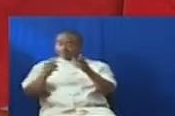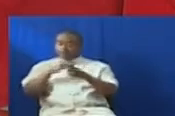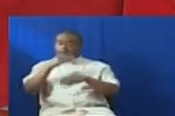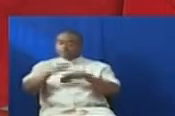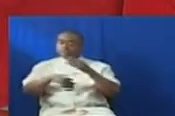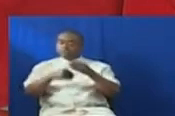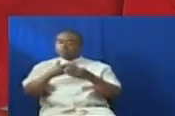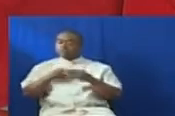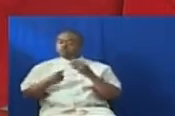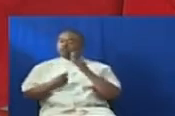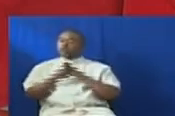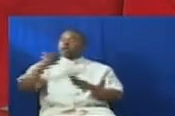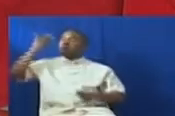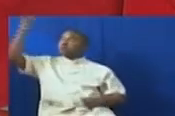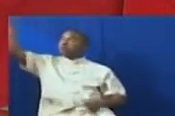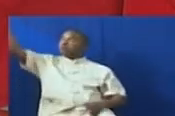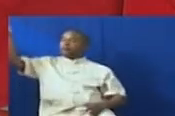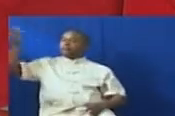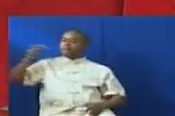Mwenyezi Mungu.